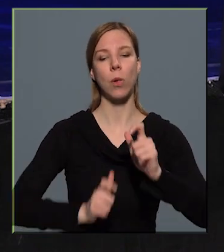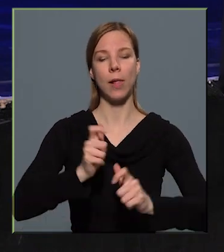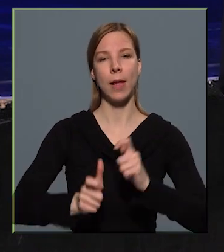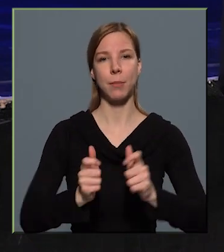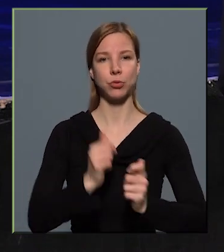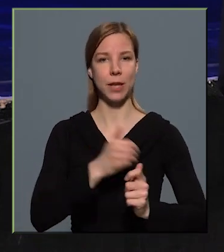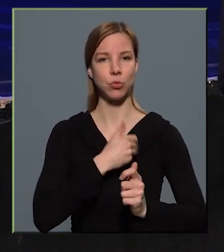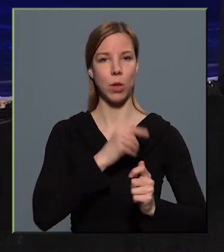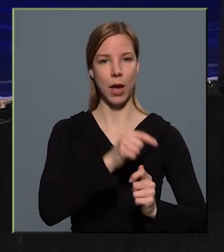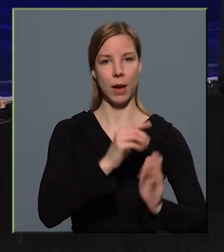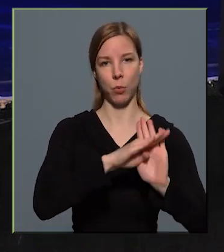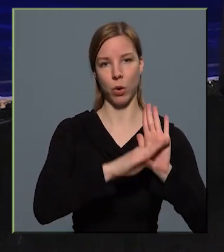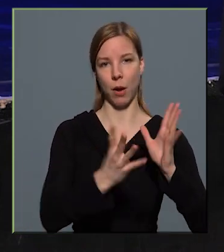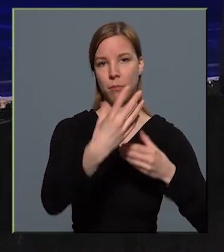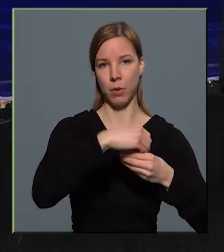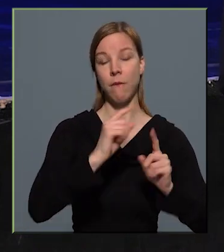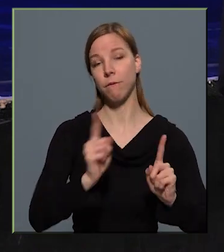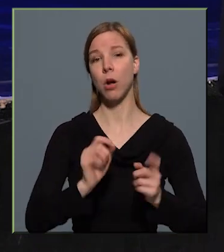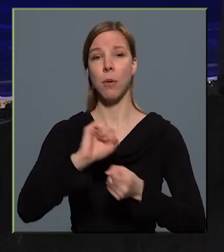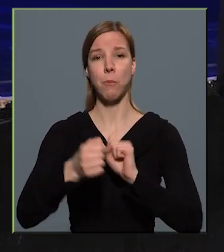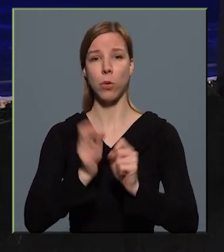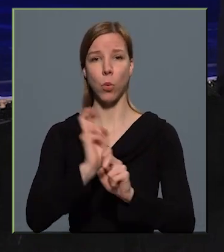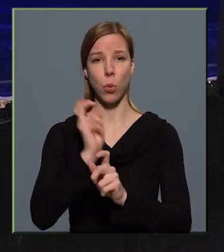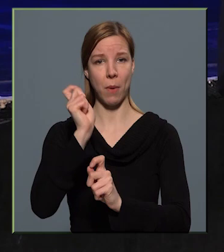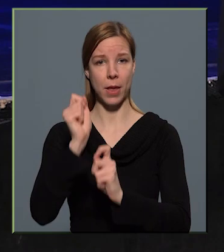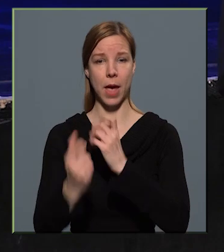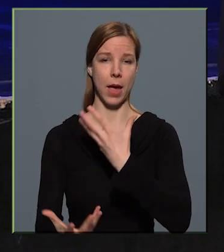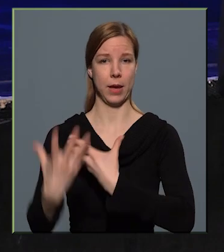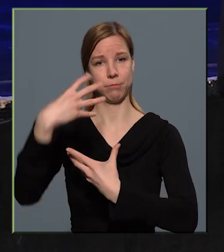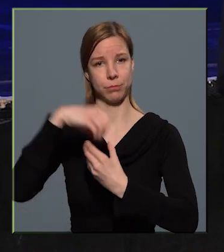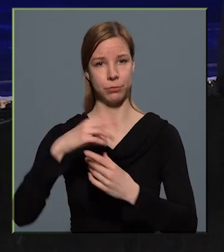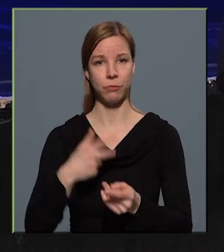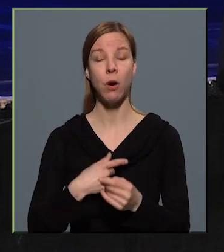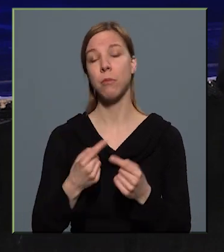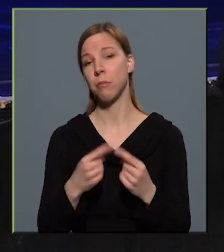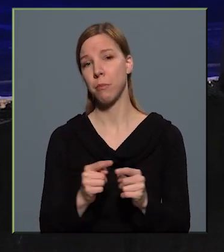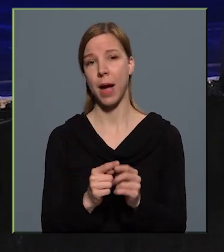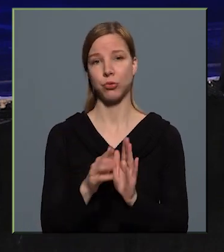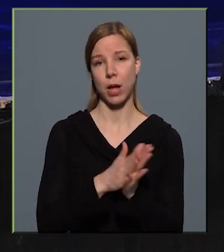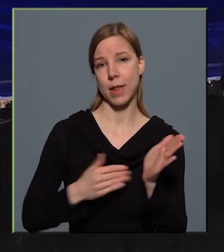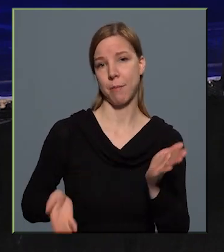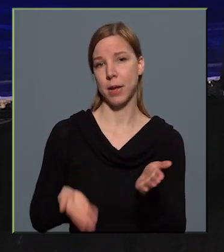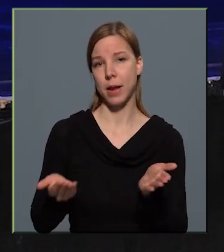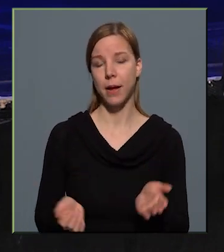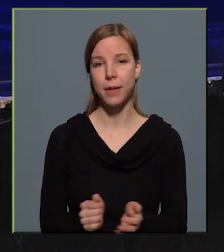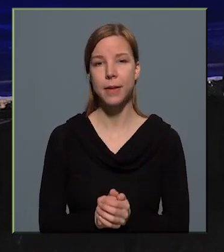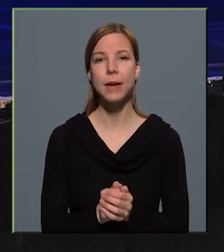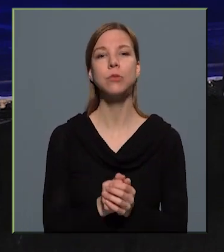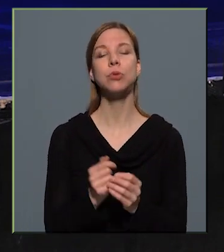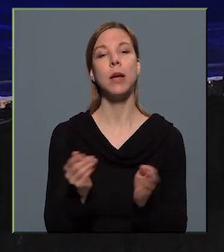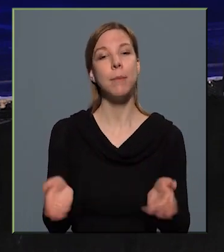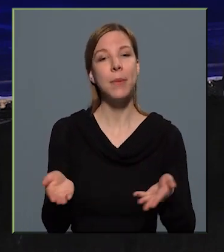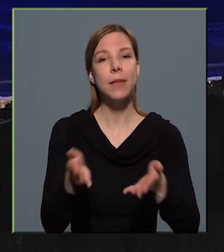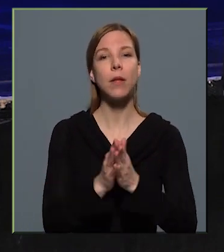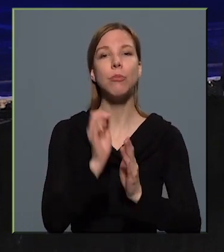Kőbánya programhoz, akár más mozgásösztönző kezdeményezéshez. Biztatok mindenkit, hogy a napi iskolába